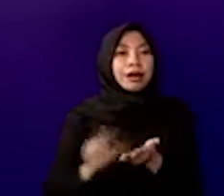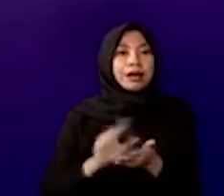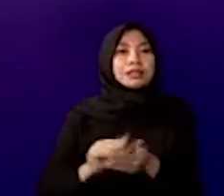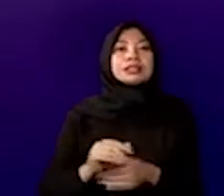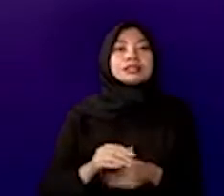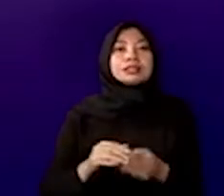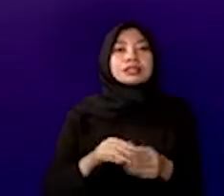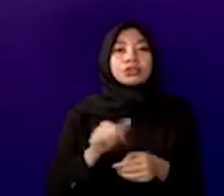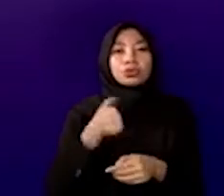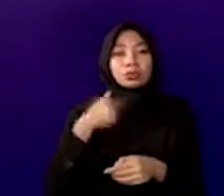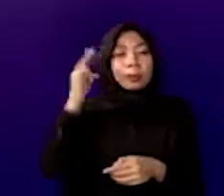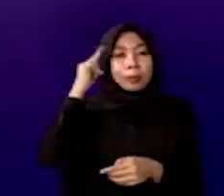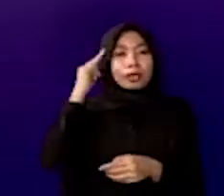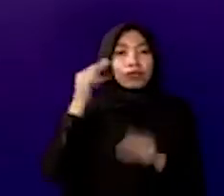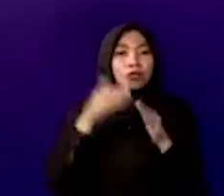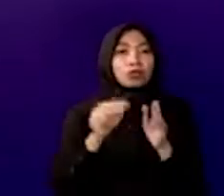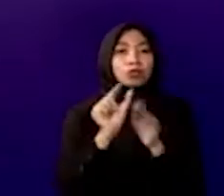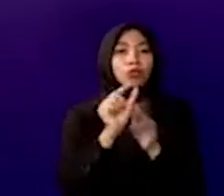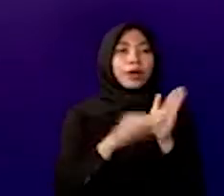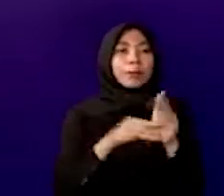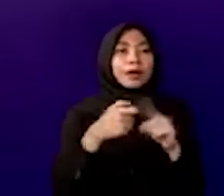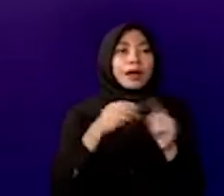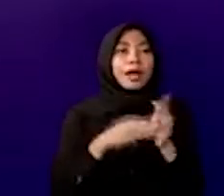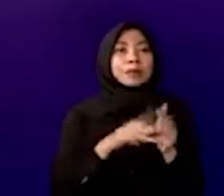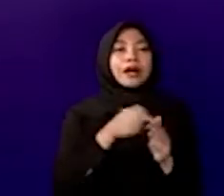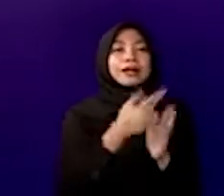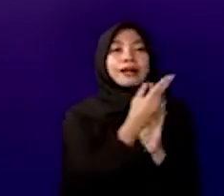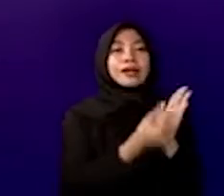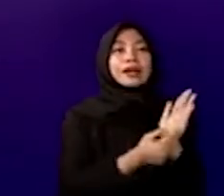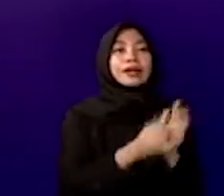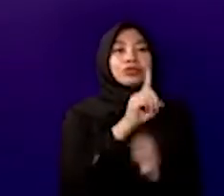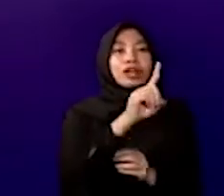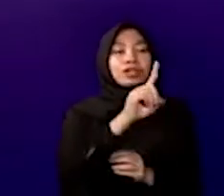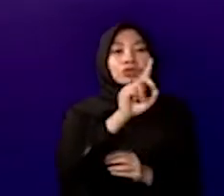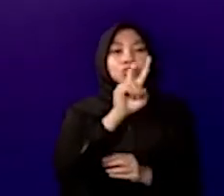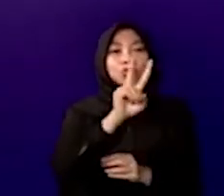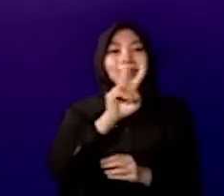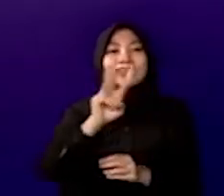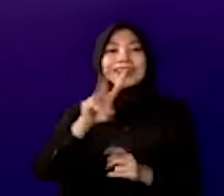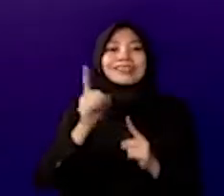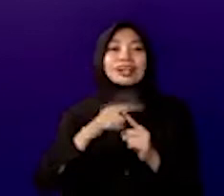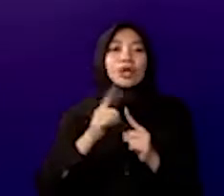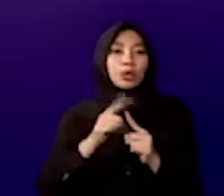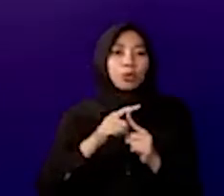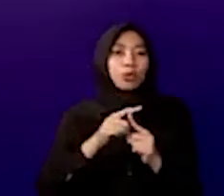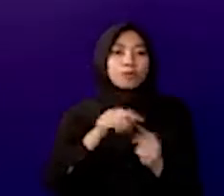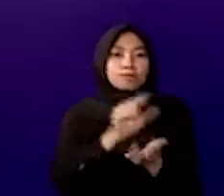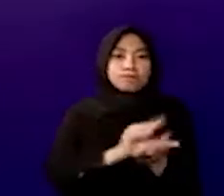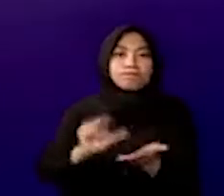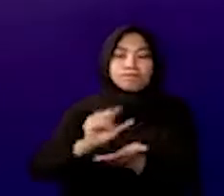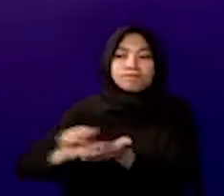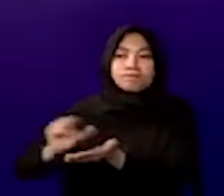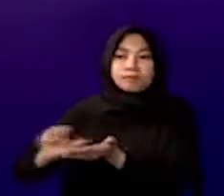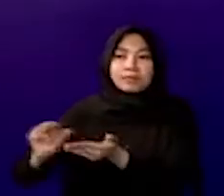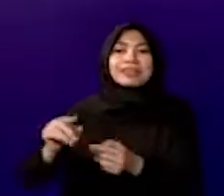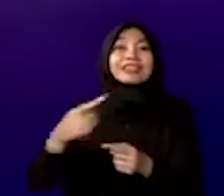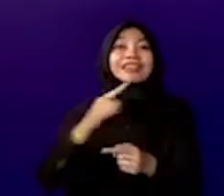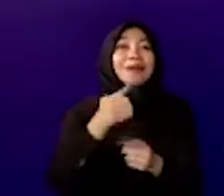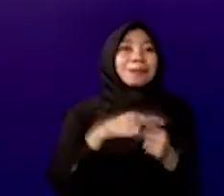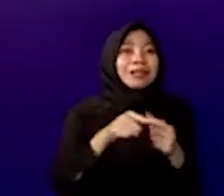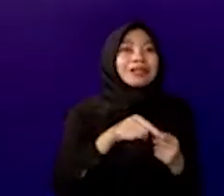UMKM itu disediakan dana r13 triliun dan realisasinya lebih